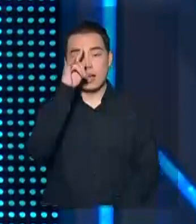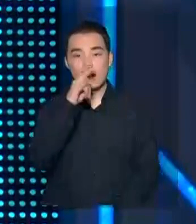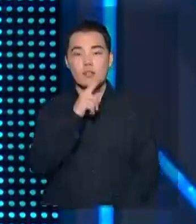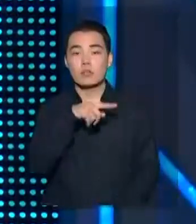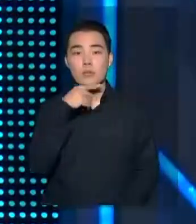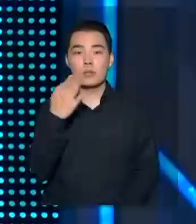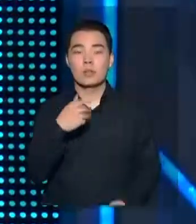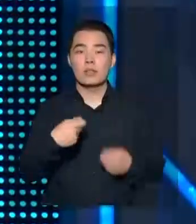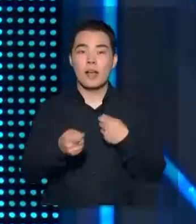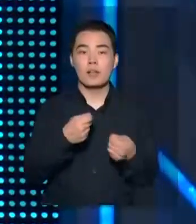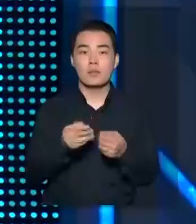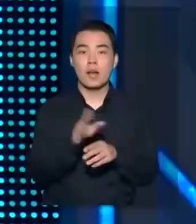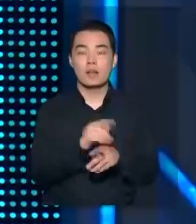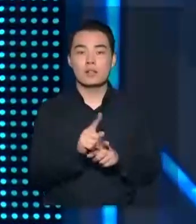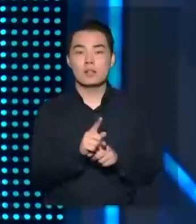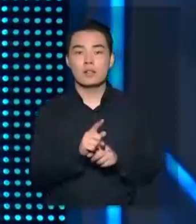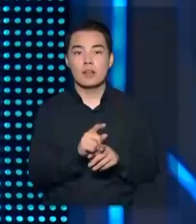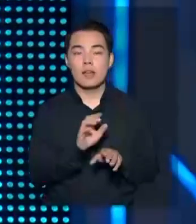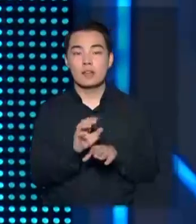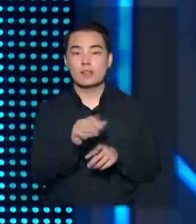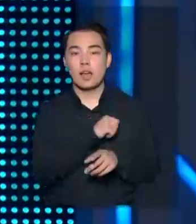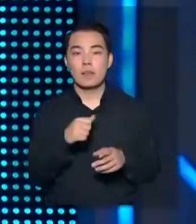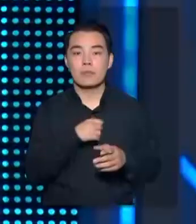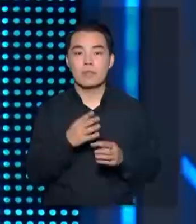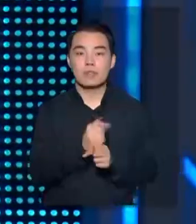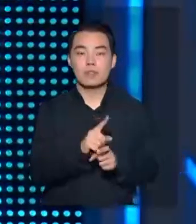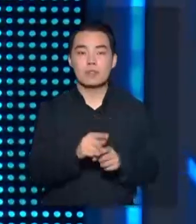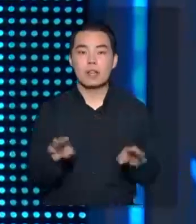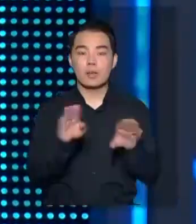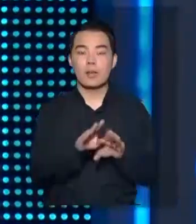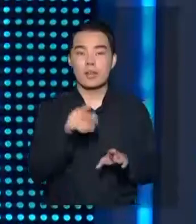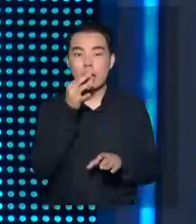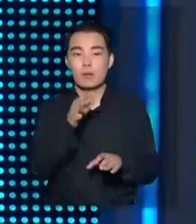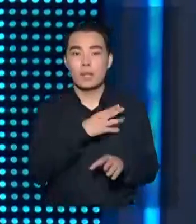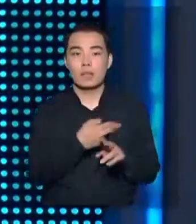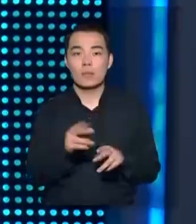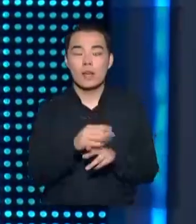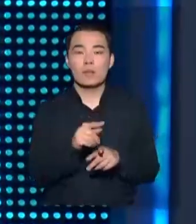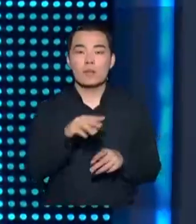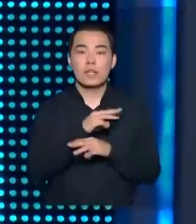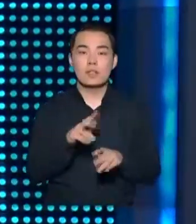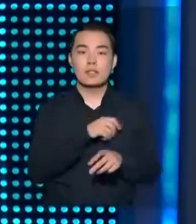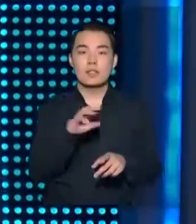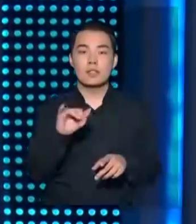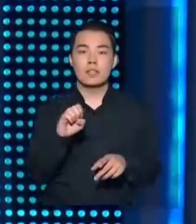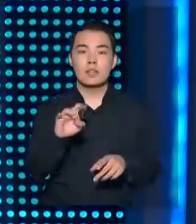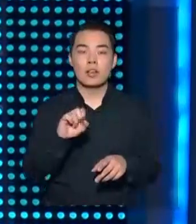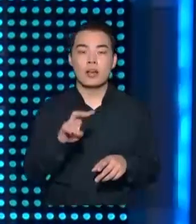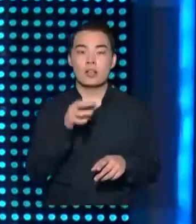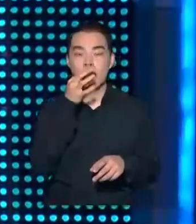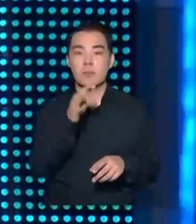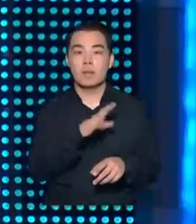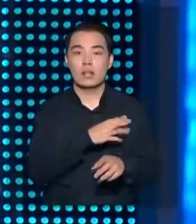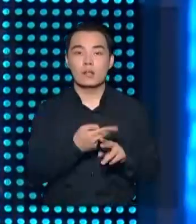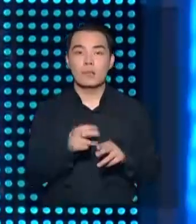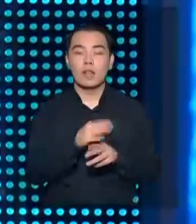Қазақстанның Ресейдегі сауда өкілдігі артық құрылымдарды оңтайландыру аясында жабылды. Ол туралы қаржы министрі Ерұлан Жамабаев айтты.